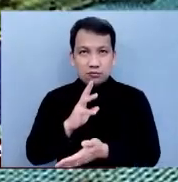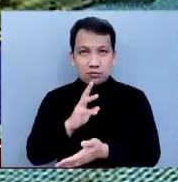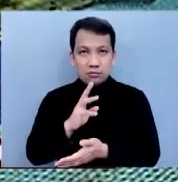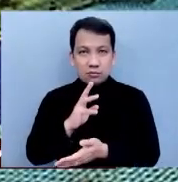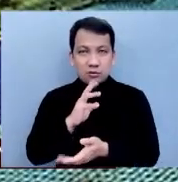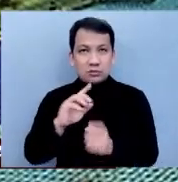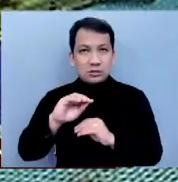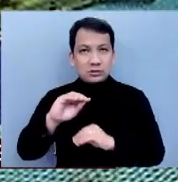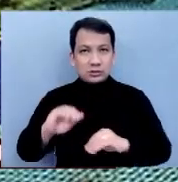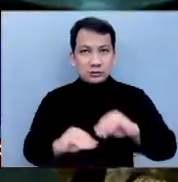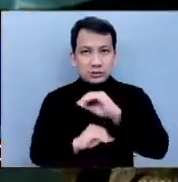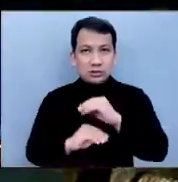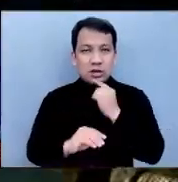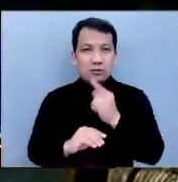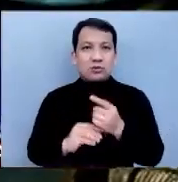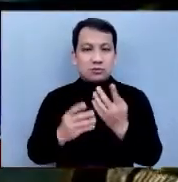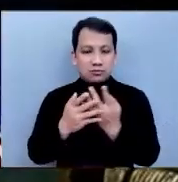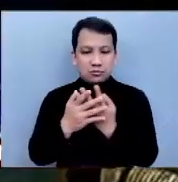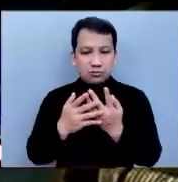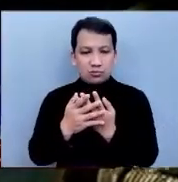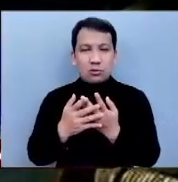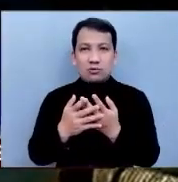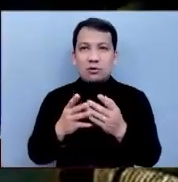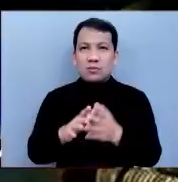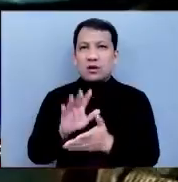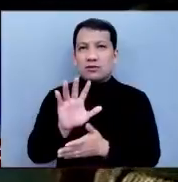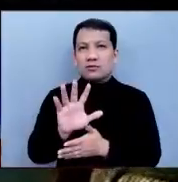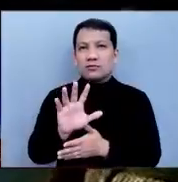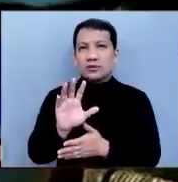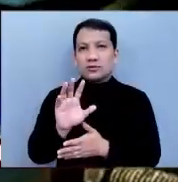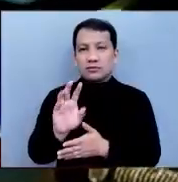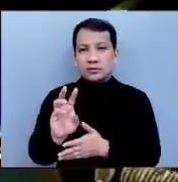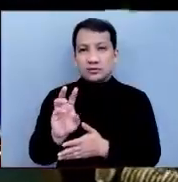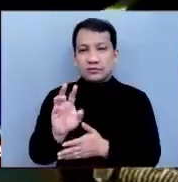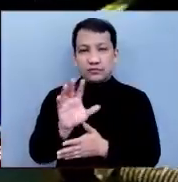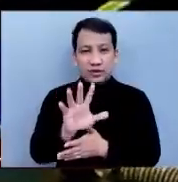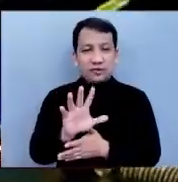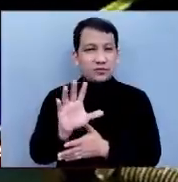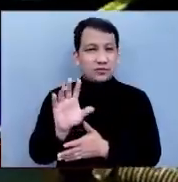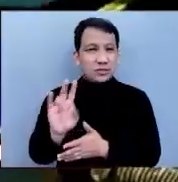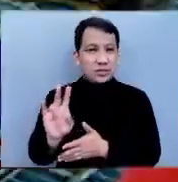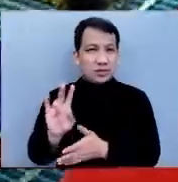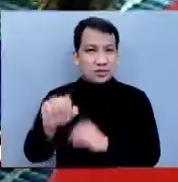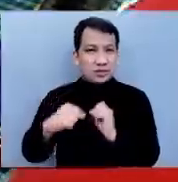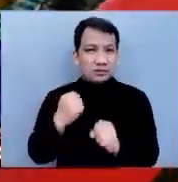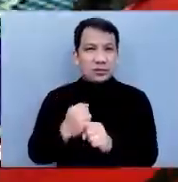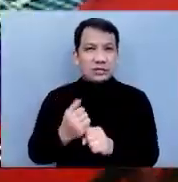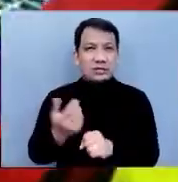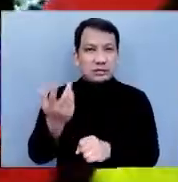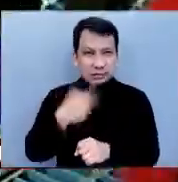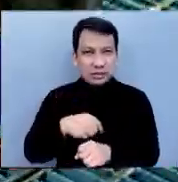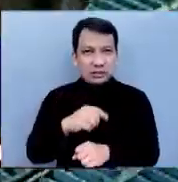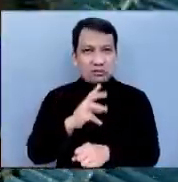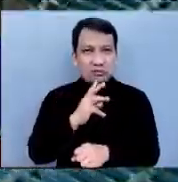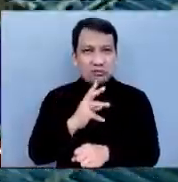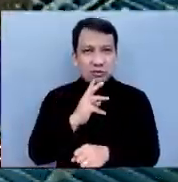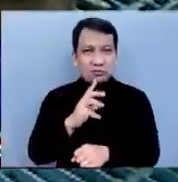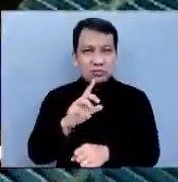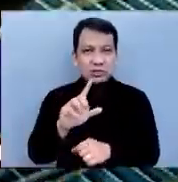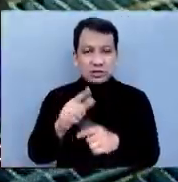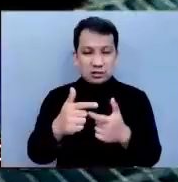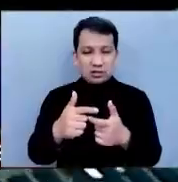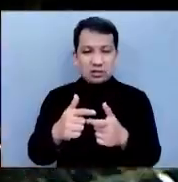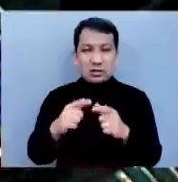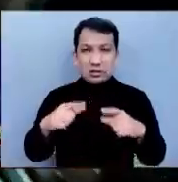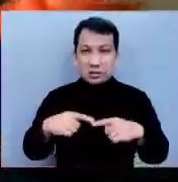naman talaga ang mga filter matapos ang 5 hanggang 7 taon. Kaso dahil sa hindi kagandahang kalidad ng tubig sa Laguna Lake, 4 na taon